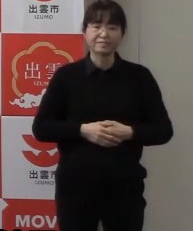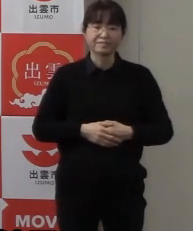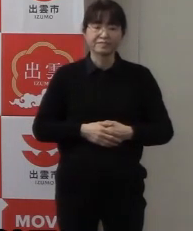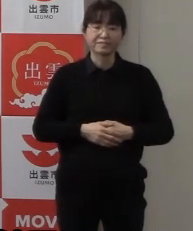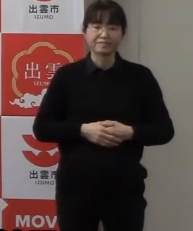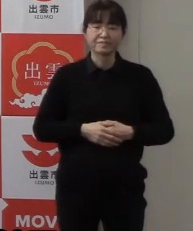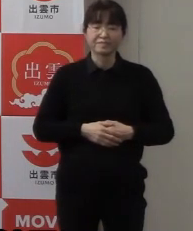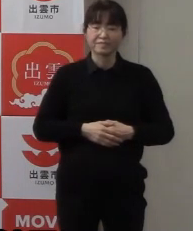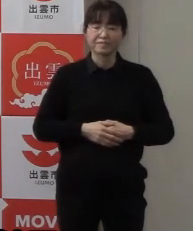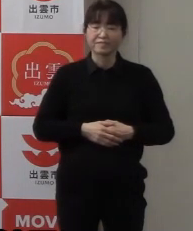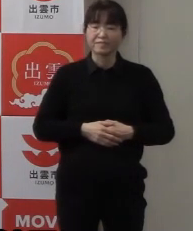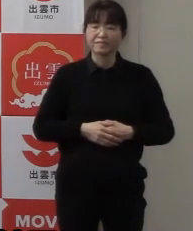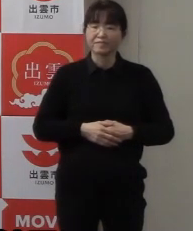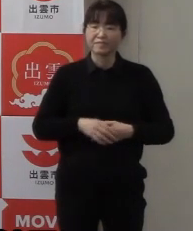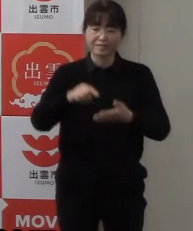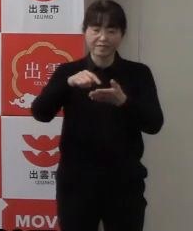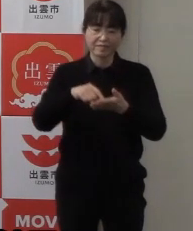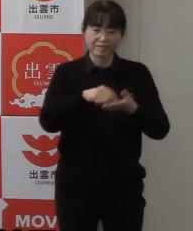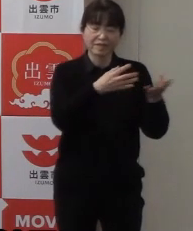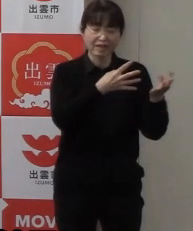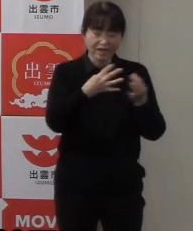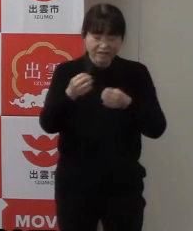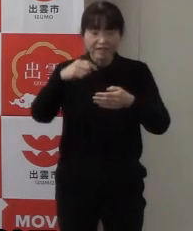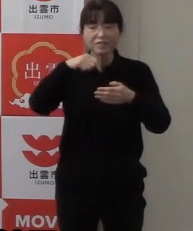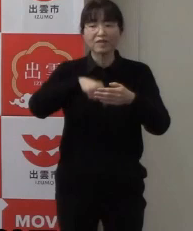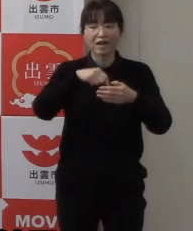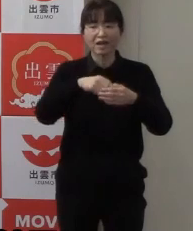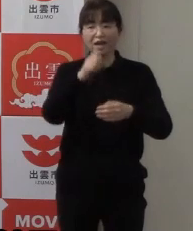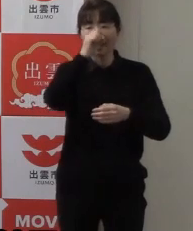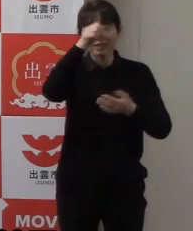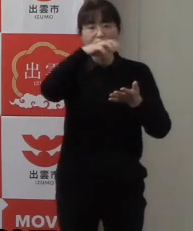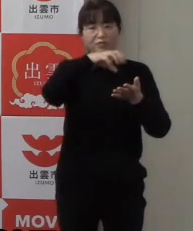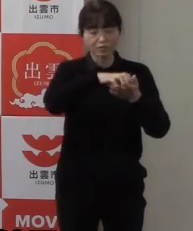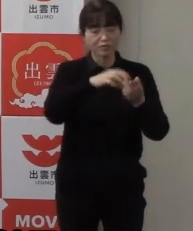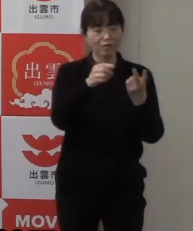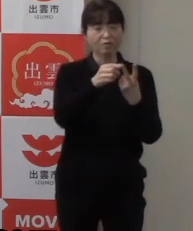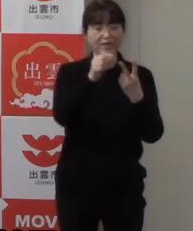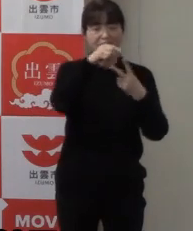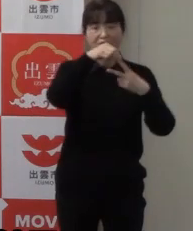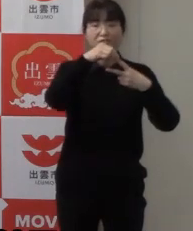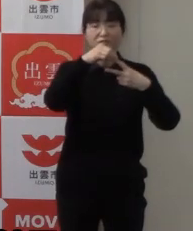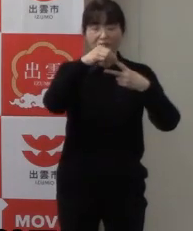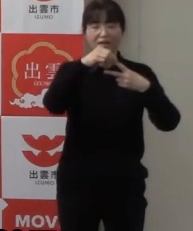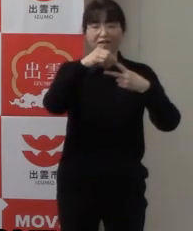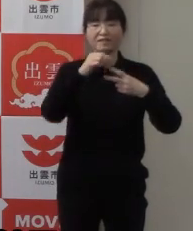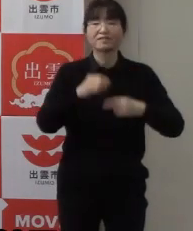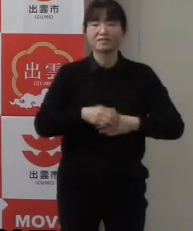たくさんの応募もありましたけども、優秀賞の一人がですね、